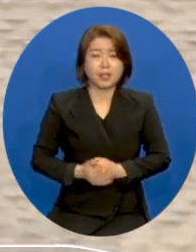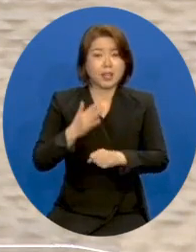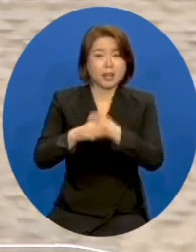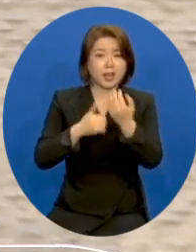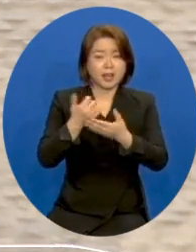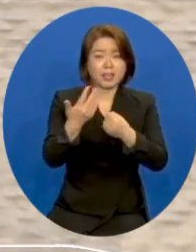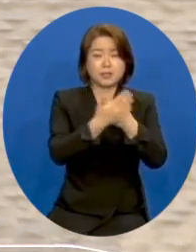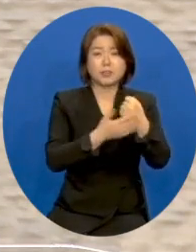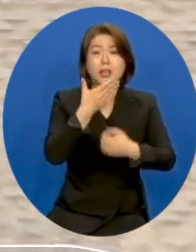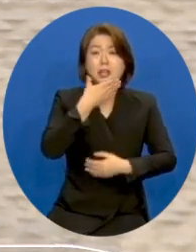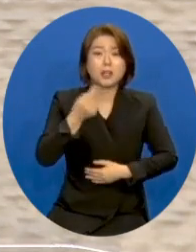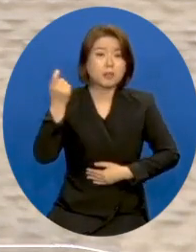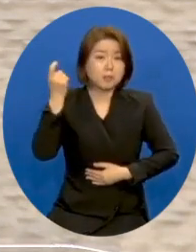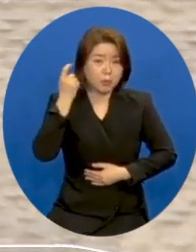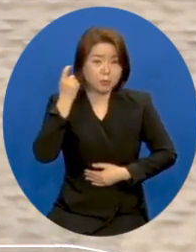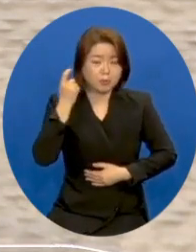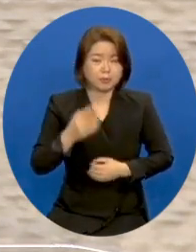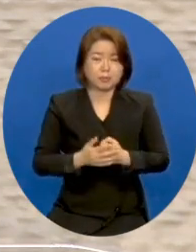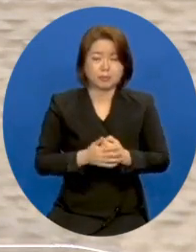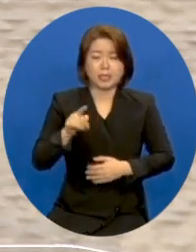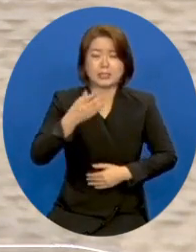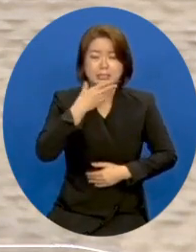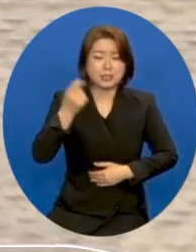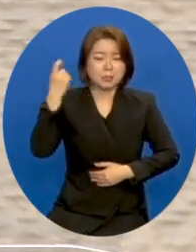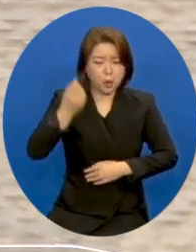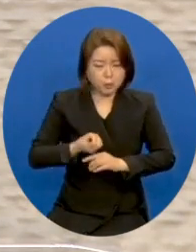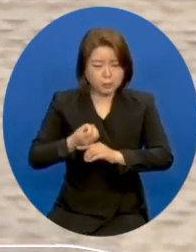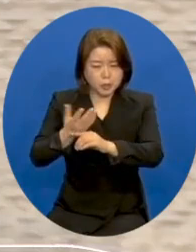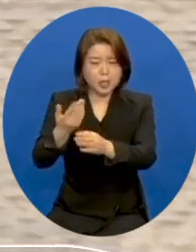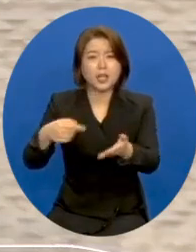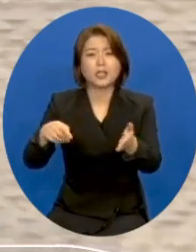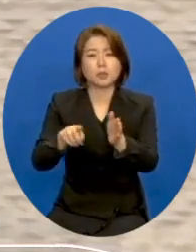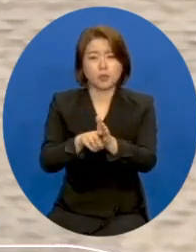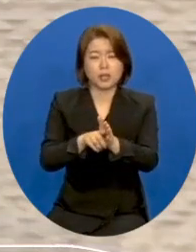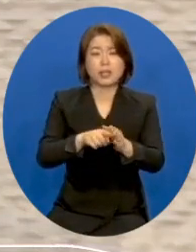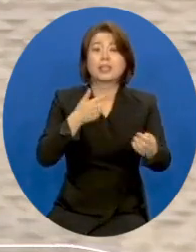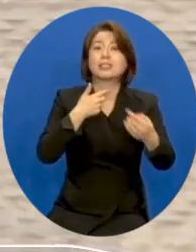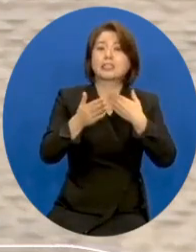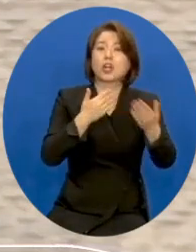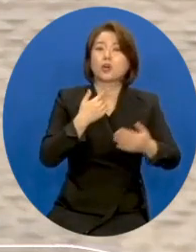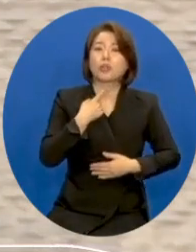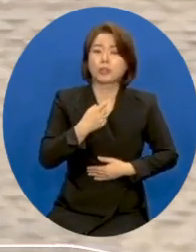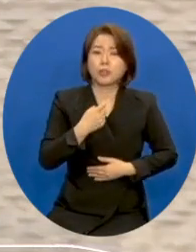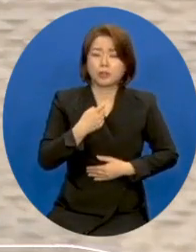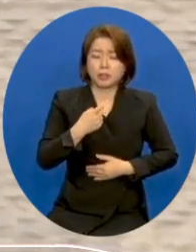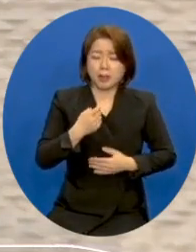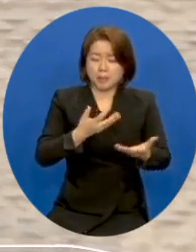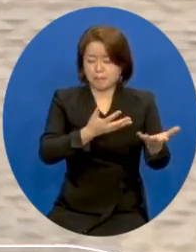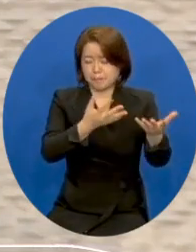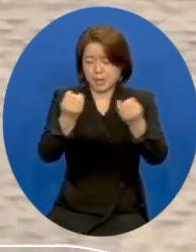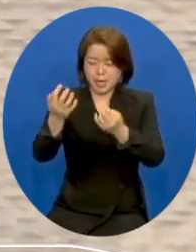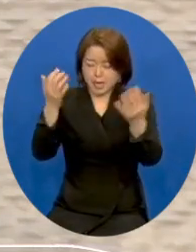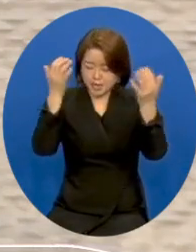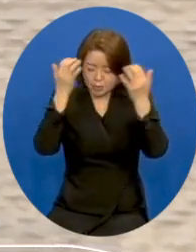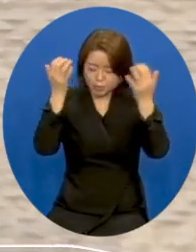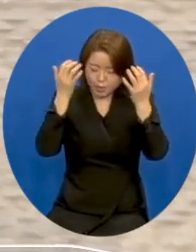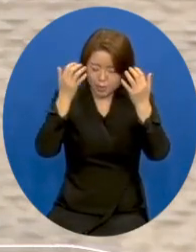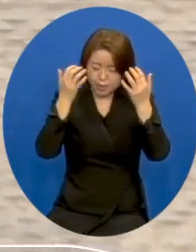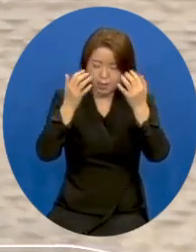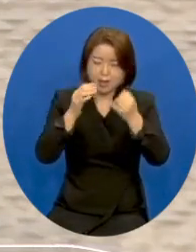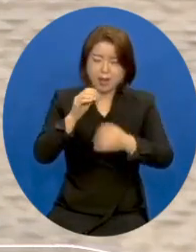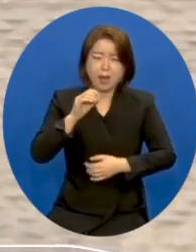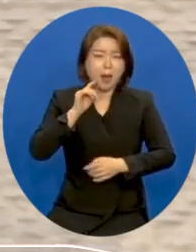하나님의 은혜의 복음, 그 복음을 전하기 위해서 겪었던 그 수많은 고난, 말할 수